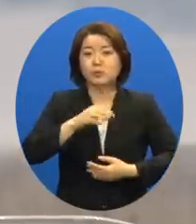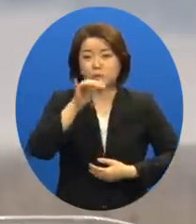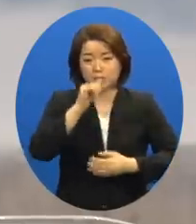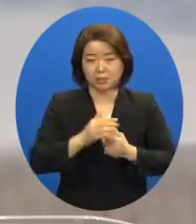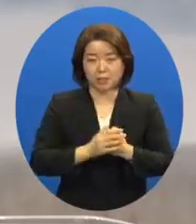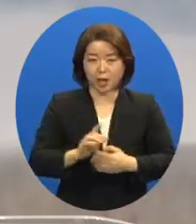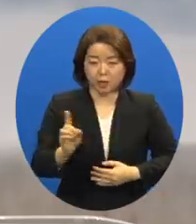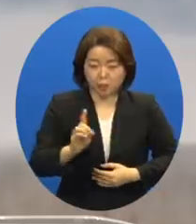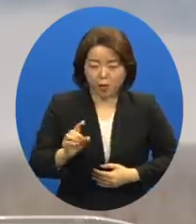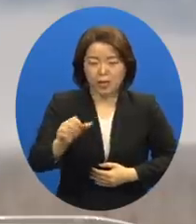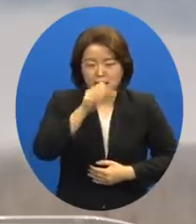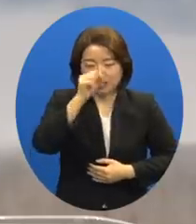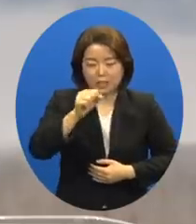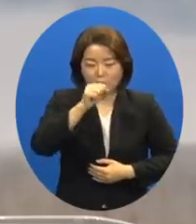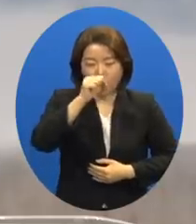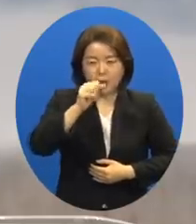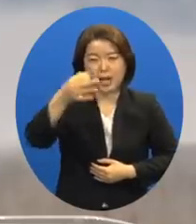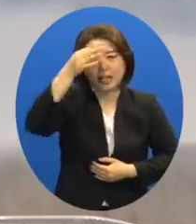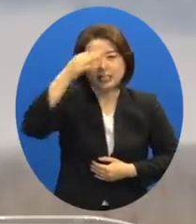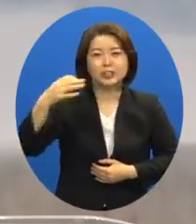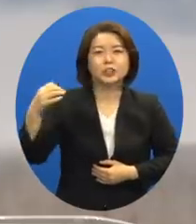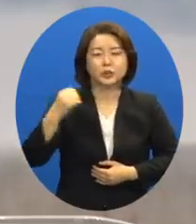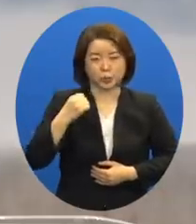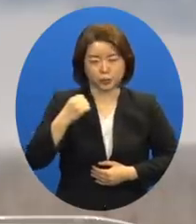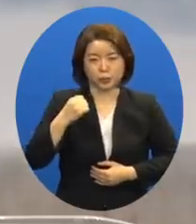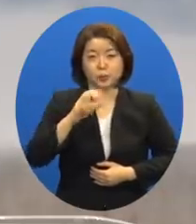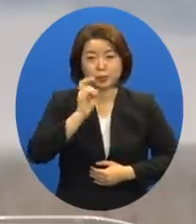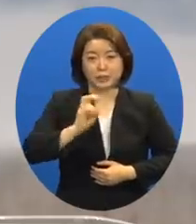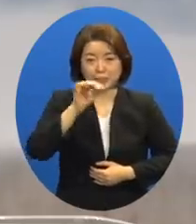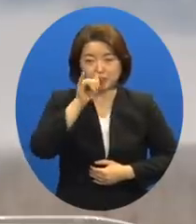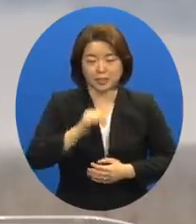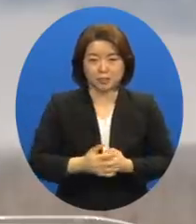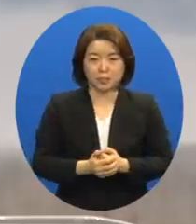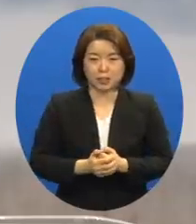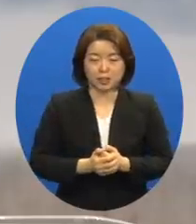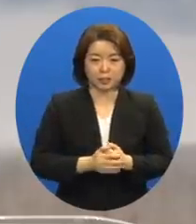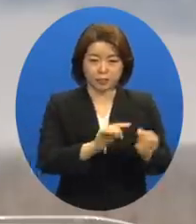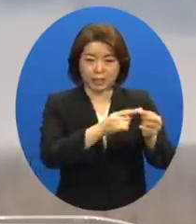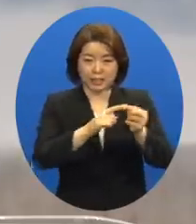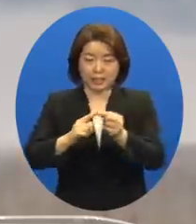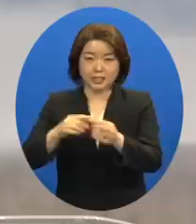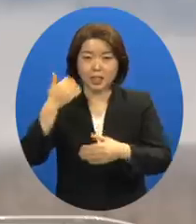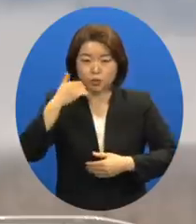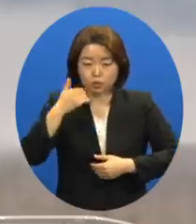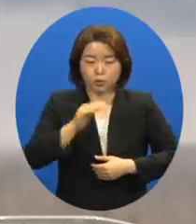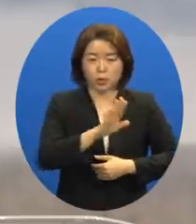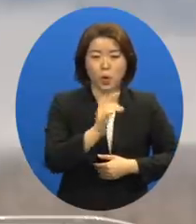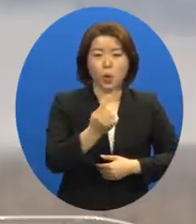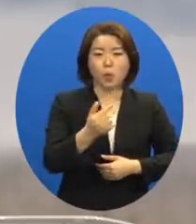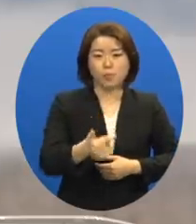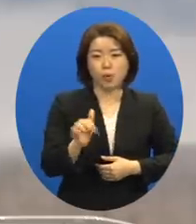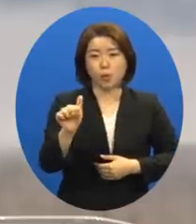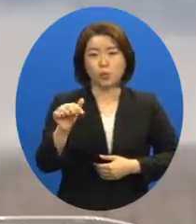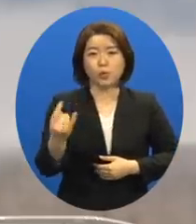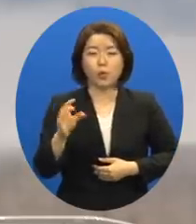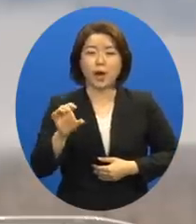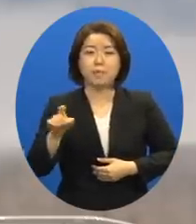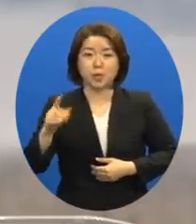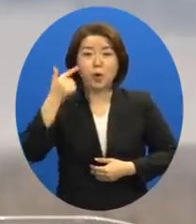선한 능력으로 라는 제목의 찬양입니다. 작사자가 본 회퍼 목사님입니다.